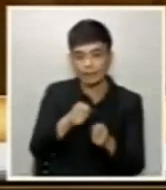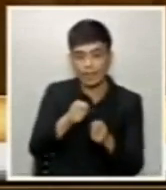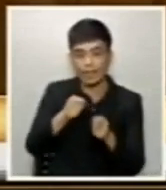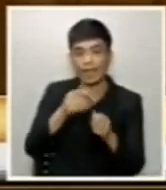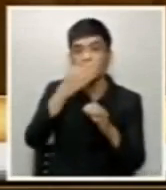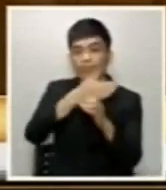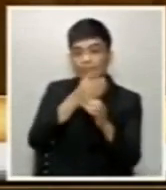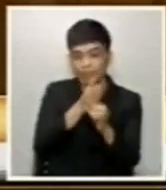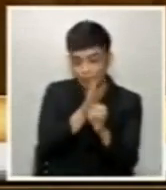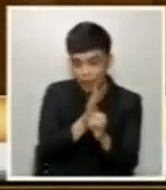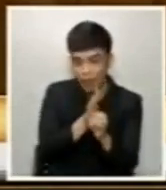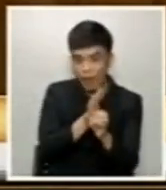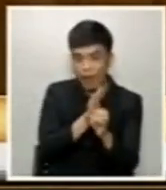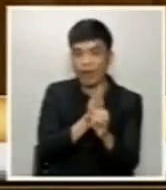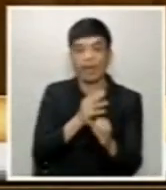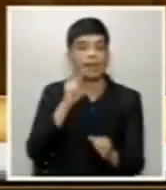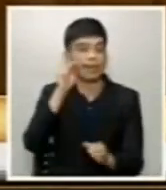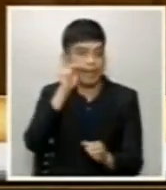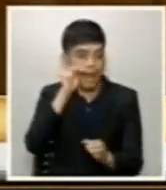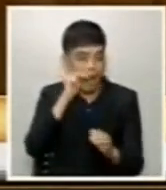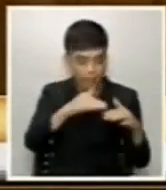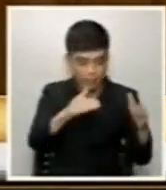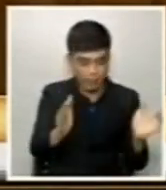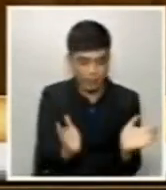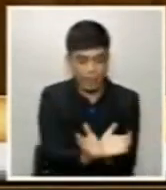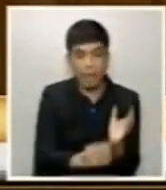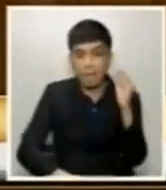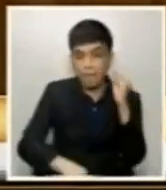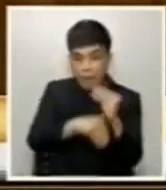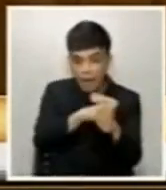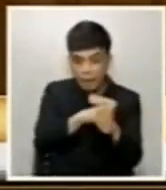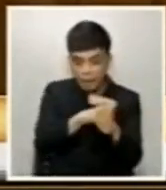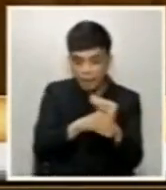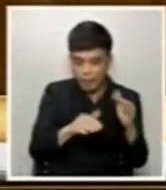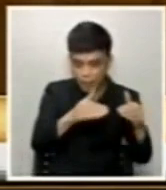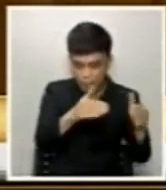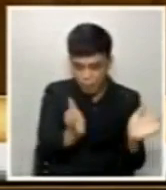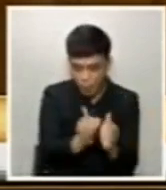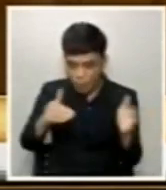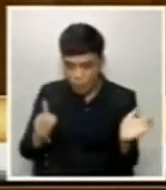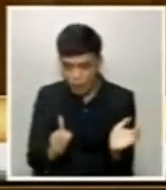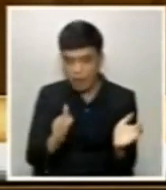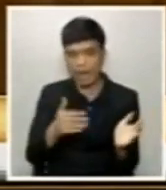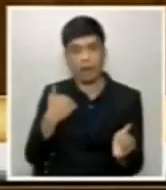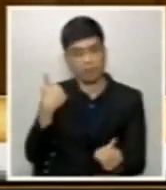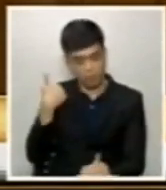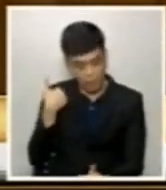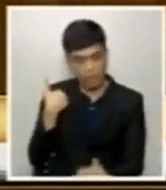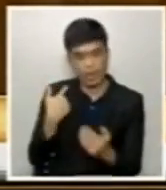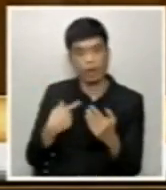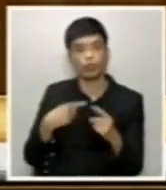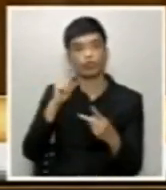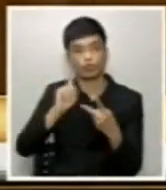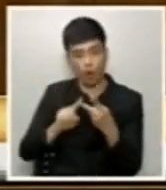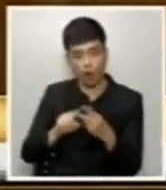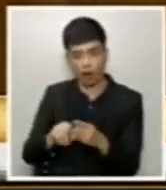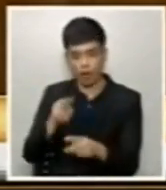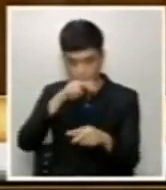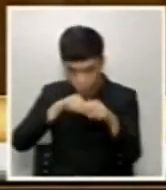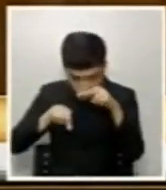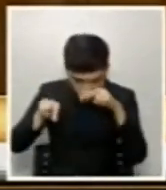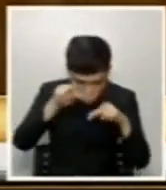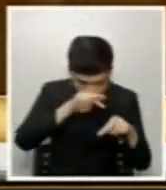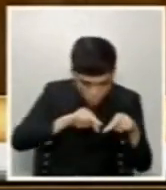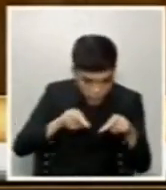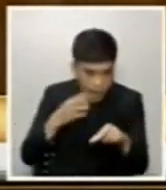ที่แหล่งน้ำแล้วนะครับได้มีการให้มีการสำรวจแหล่งน้ำนะครับไม่ว่าจะเป็นฝายนะครับเป็นแก้มลิงเป็นอ่